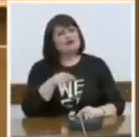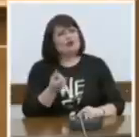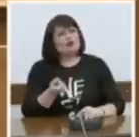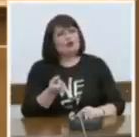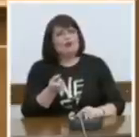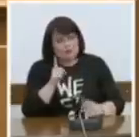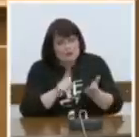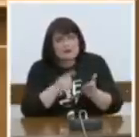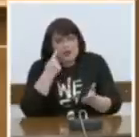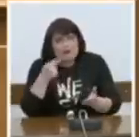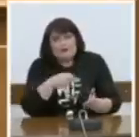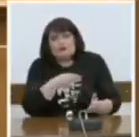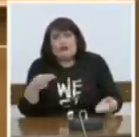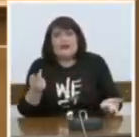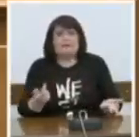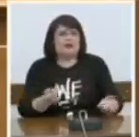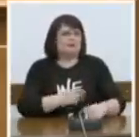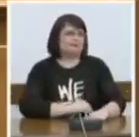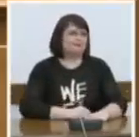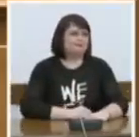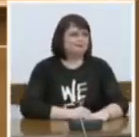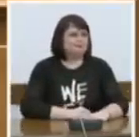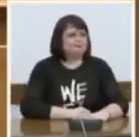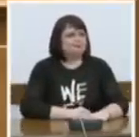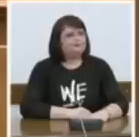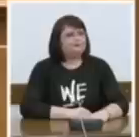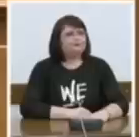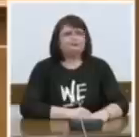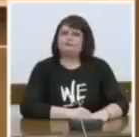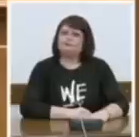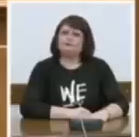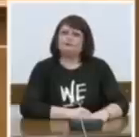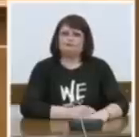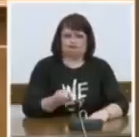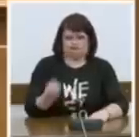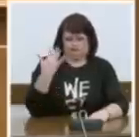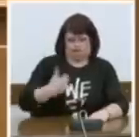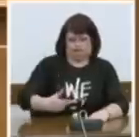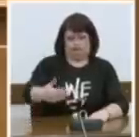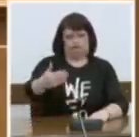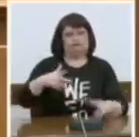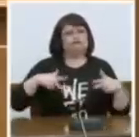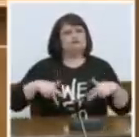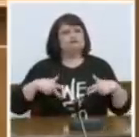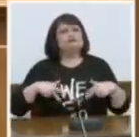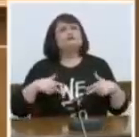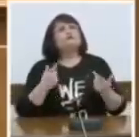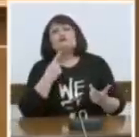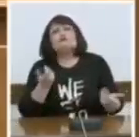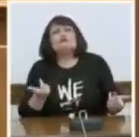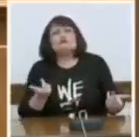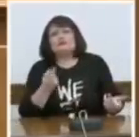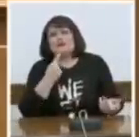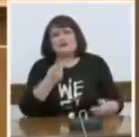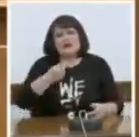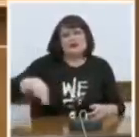δούμε? Άλλη μία λοιπόν ασυνέπεια. Στη νέα περίοδο, βέβαια, η κυβέρνηση υπόσχεται αύξηση μισθών κατά 25%. Μάλιστα. Το